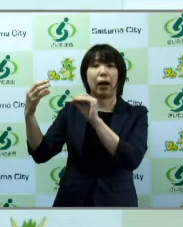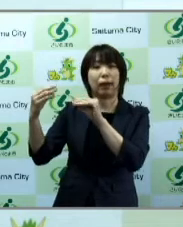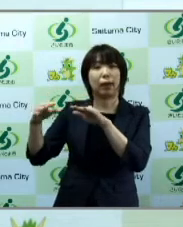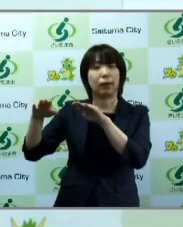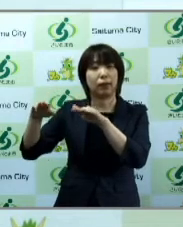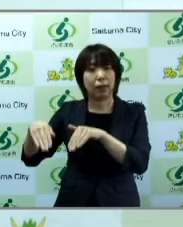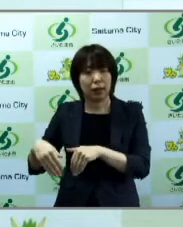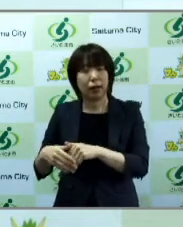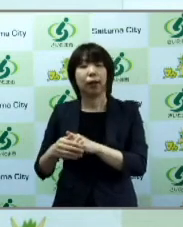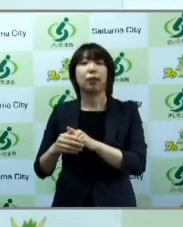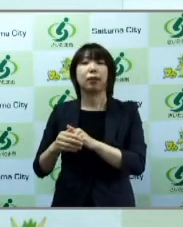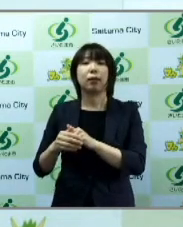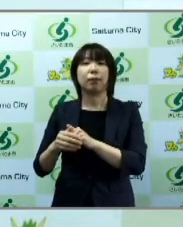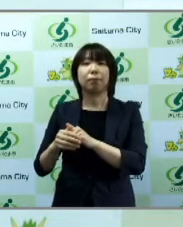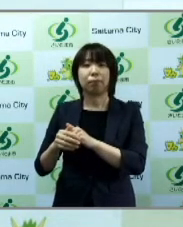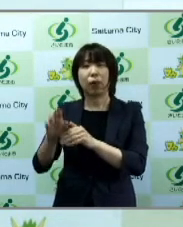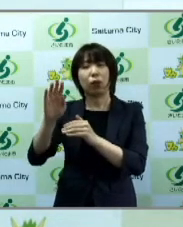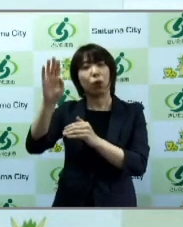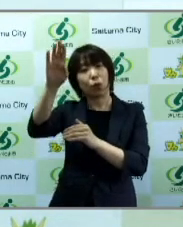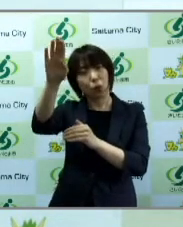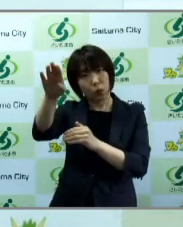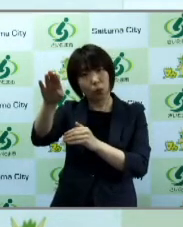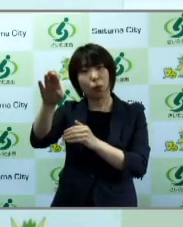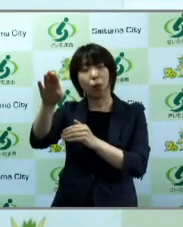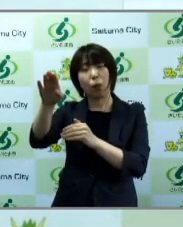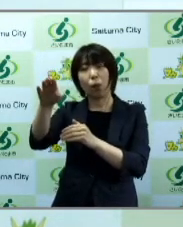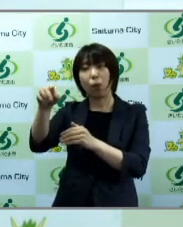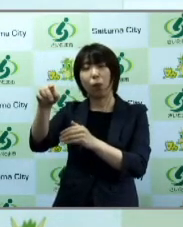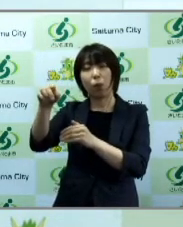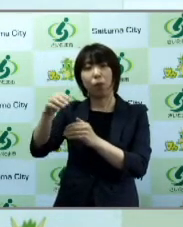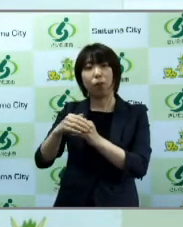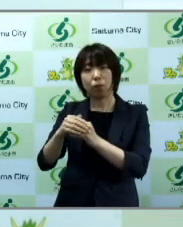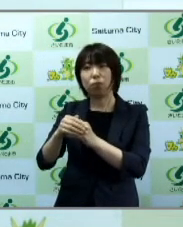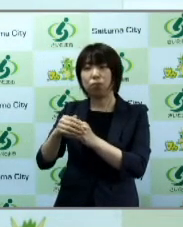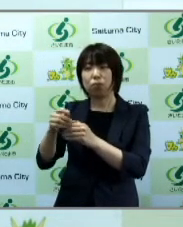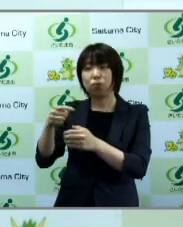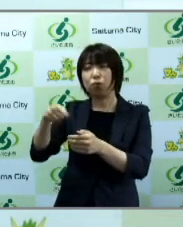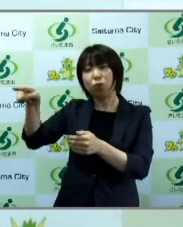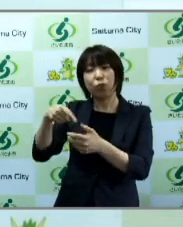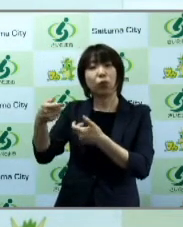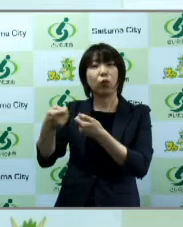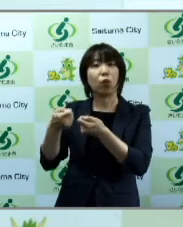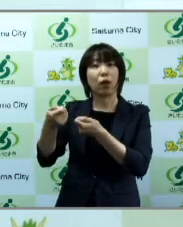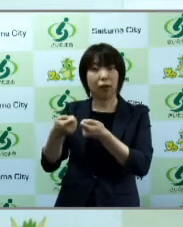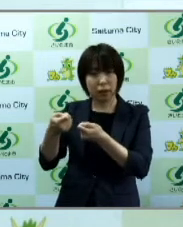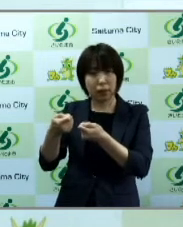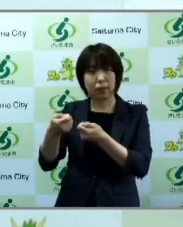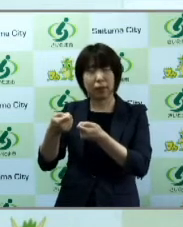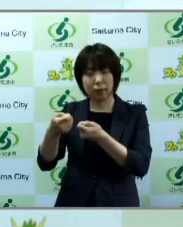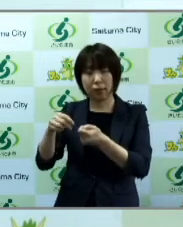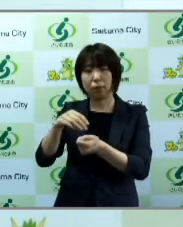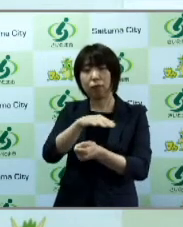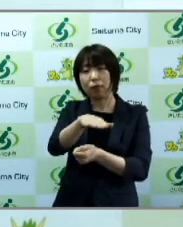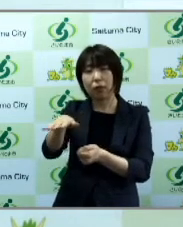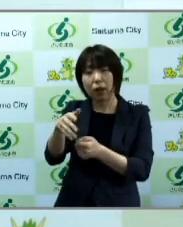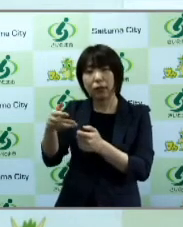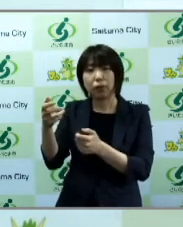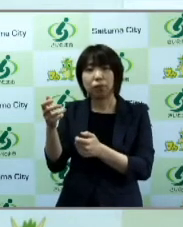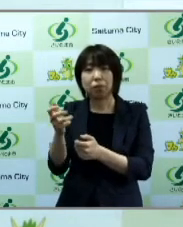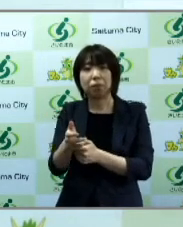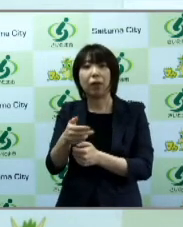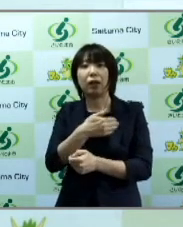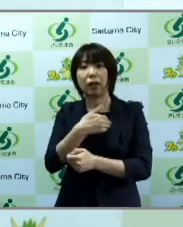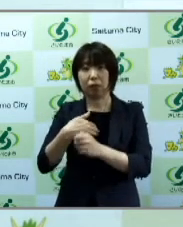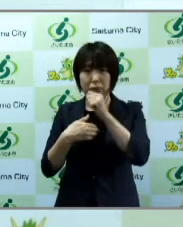ところでありまして、今後また国とも調整をしながら少しでも増強がその辺ができればというふうに思っております。